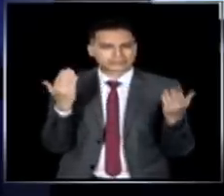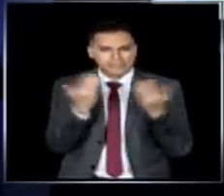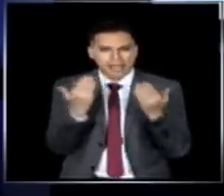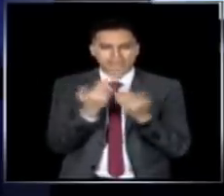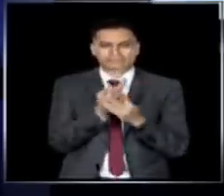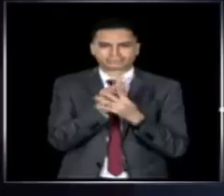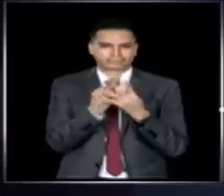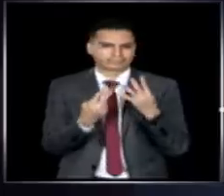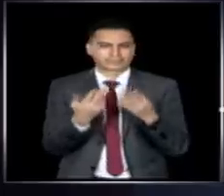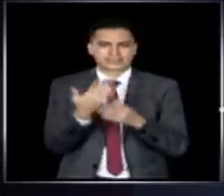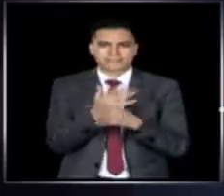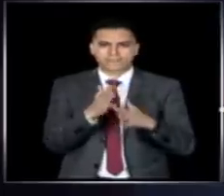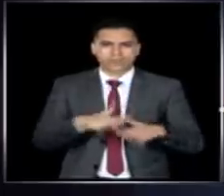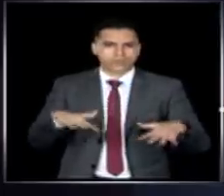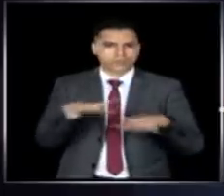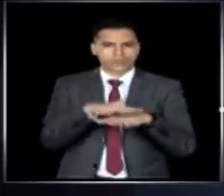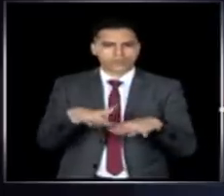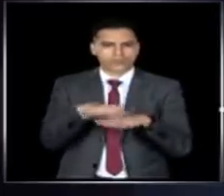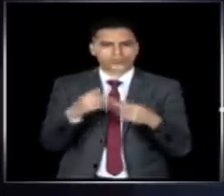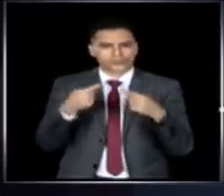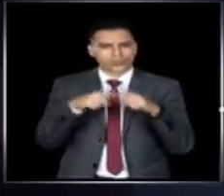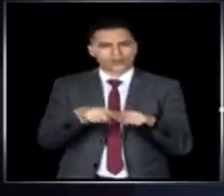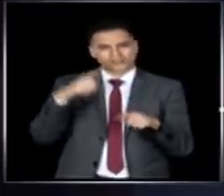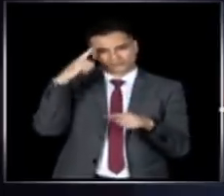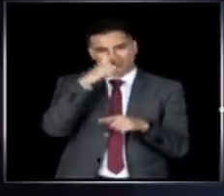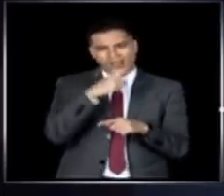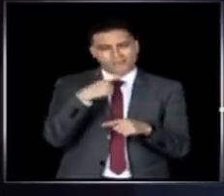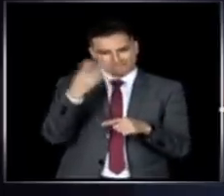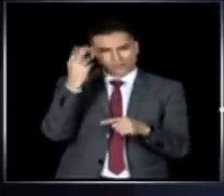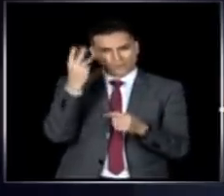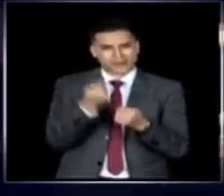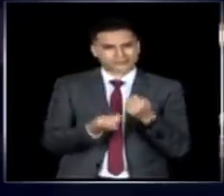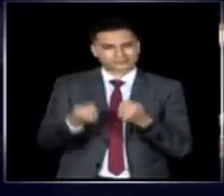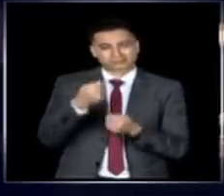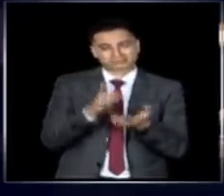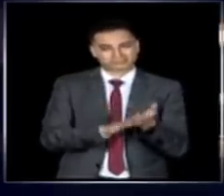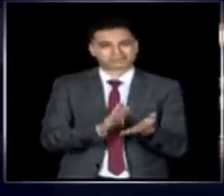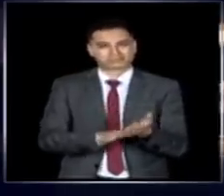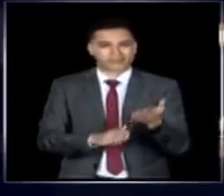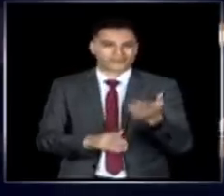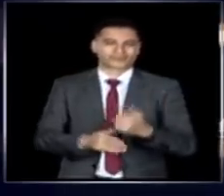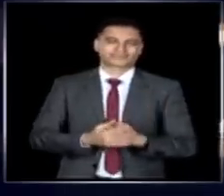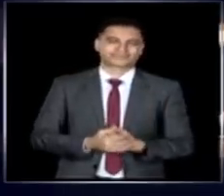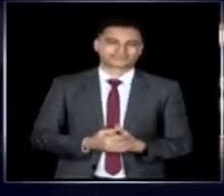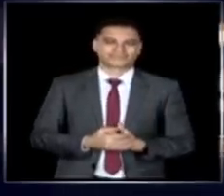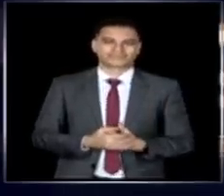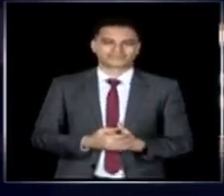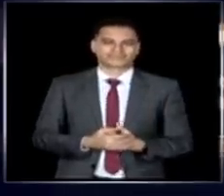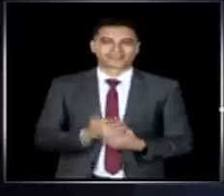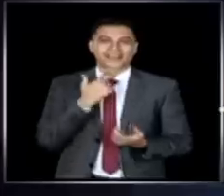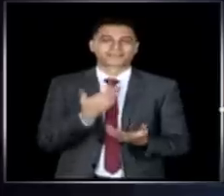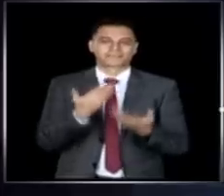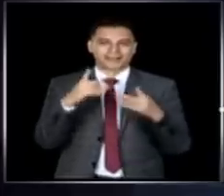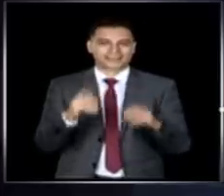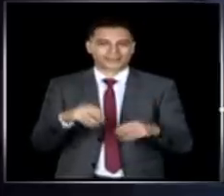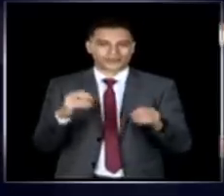كل واحد حاجات يذاكرها كل اسبوع برضو، وبتتسمع يعني مجهود. أيه. مجهود عالي. برافو عليكم، برافو عليكم، اتمنى لك كل